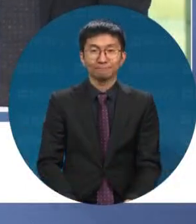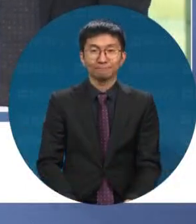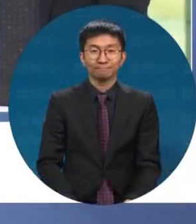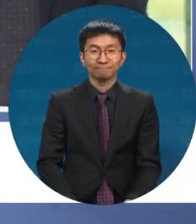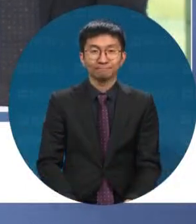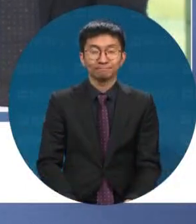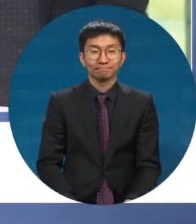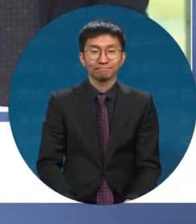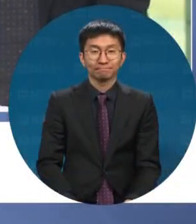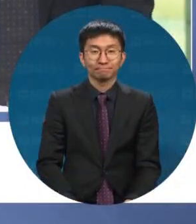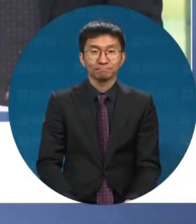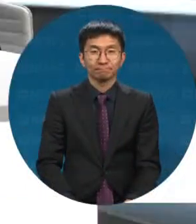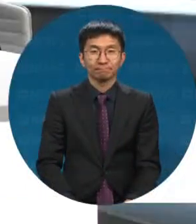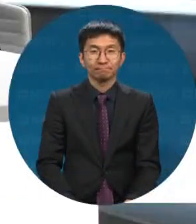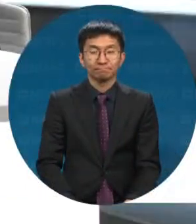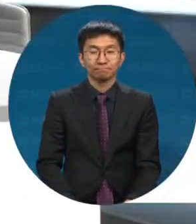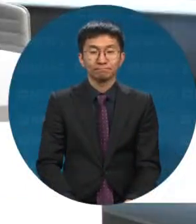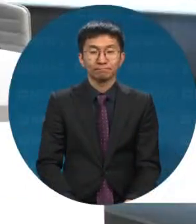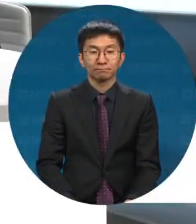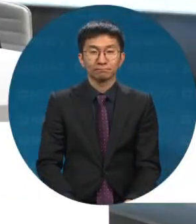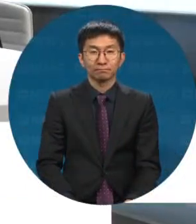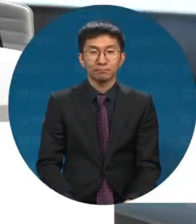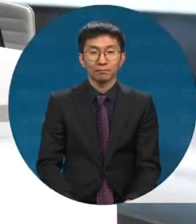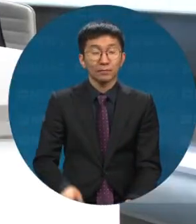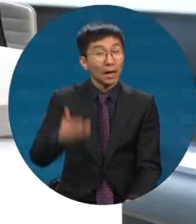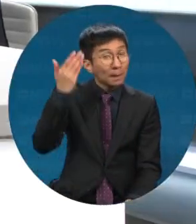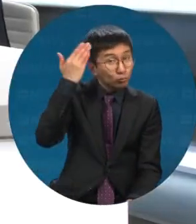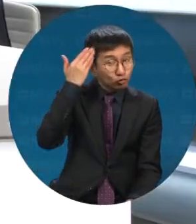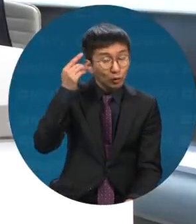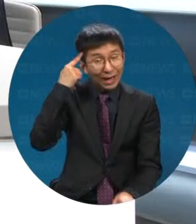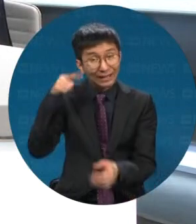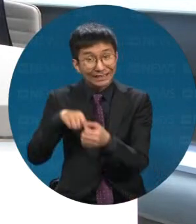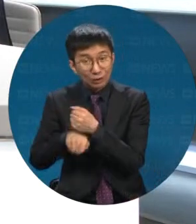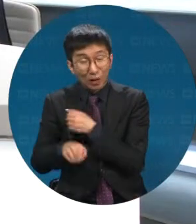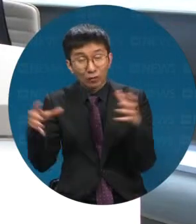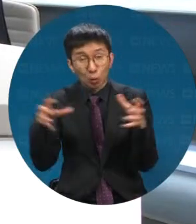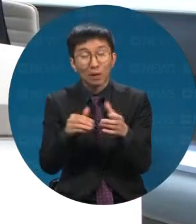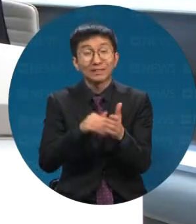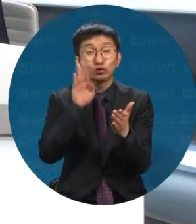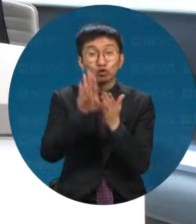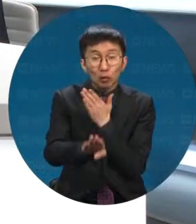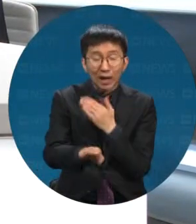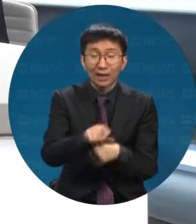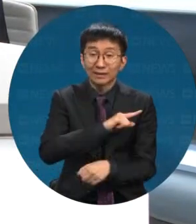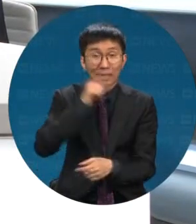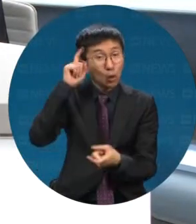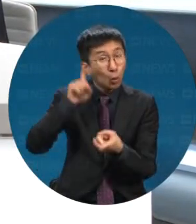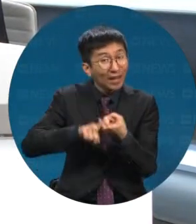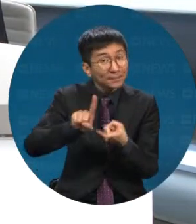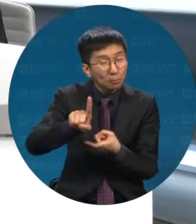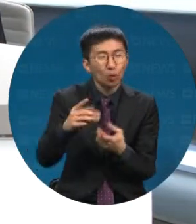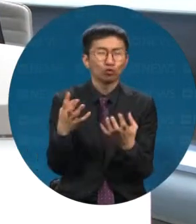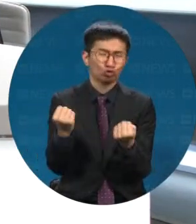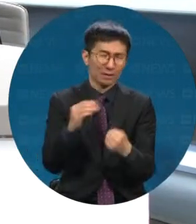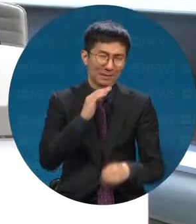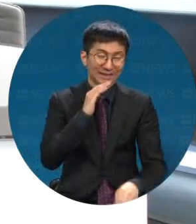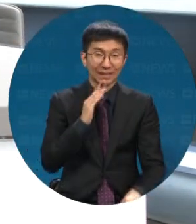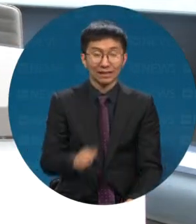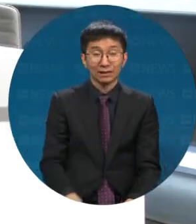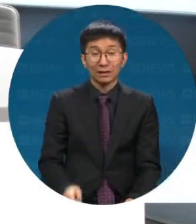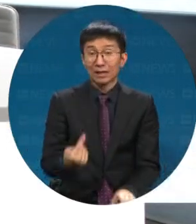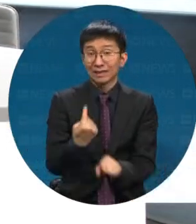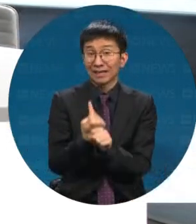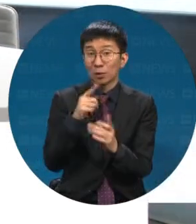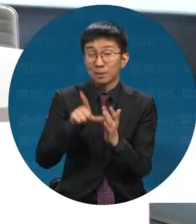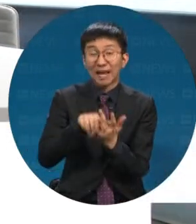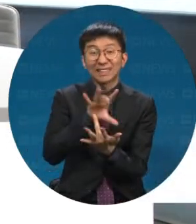합니다. 네, 그렇군요. 이 문이과 통합 이후에 아무래도 가장 주목받는 과목이 수학입니다. 지난해는 선택 과목에 따라